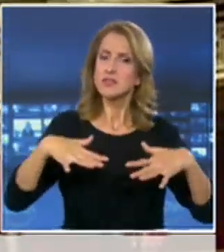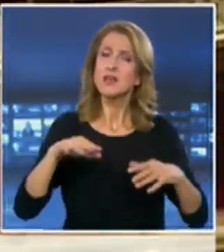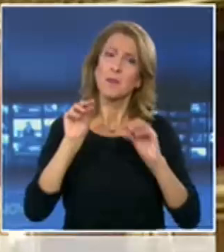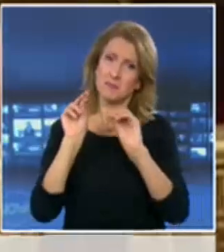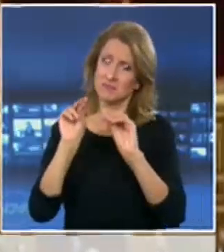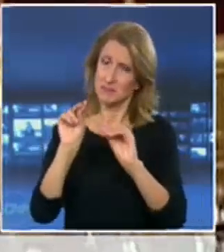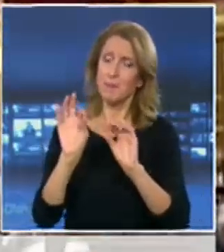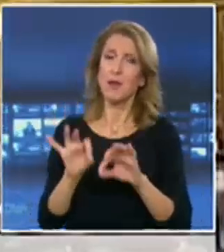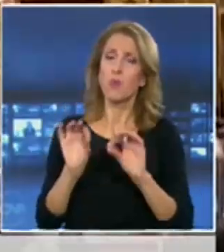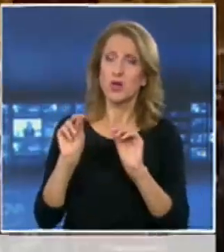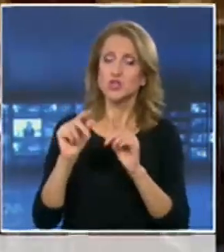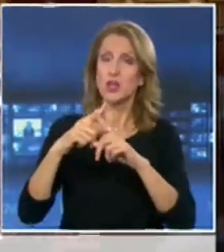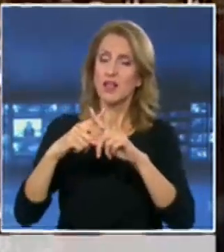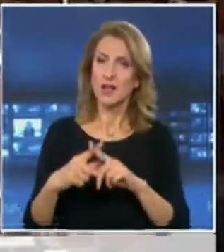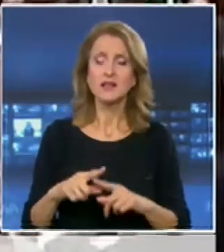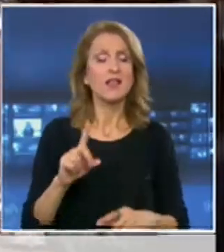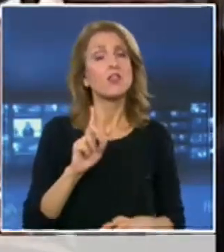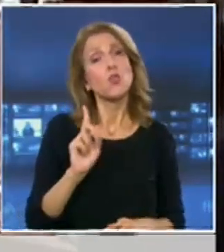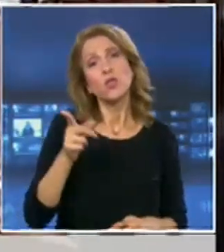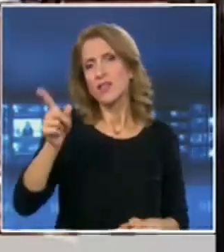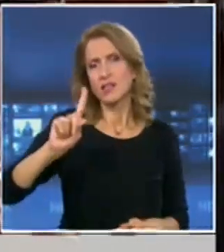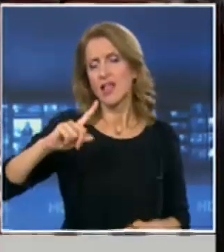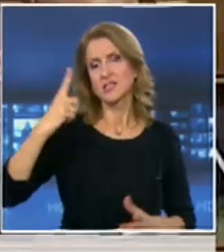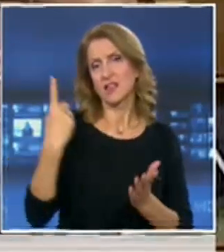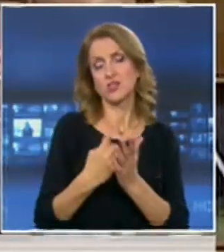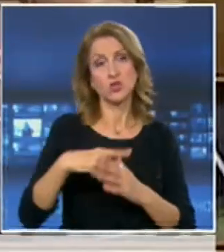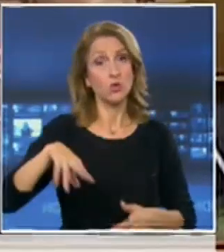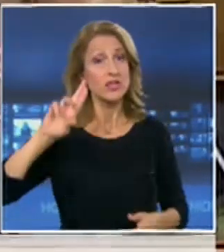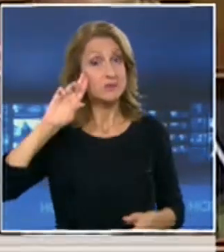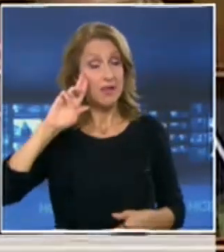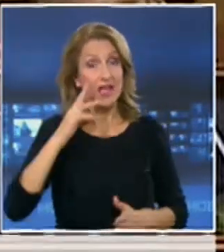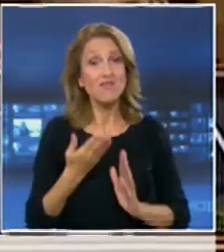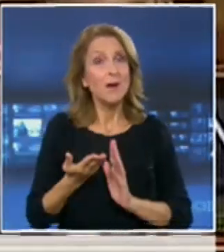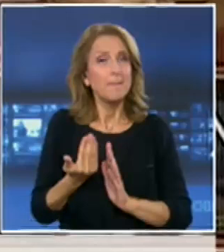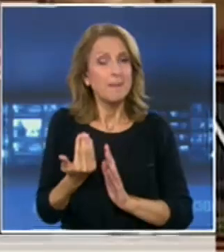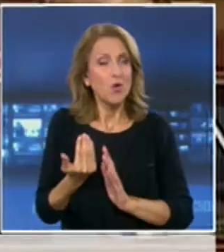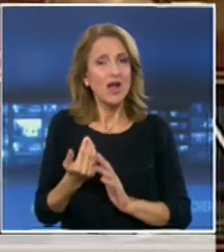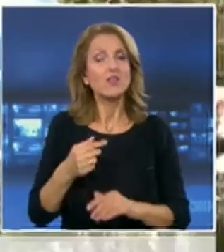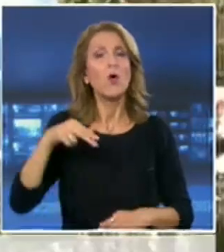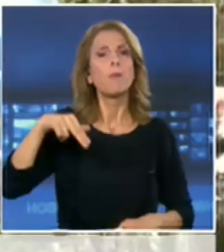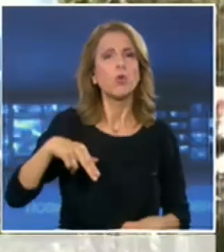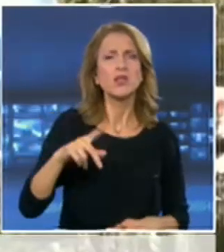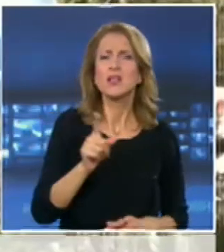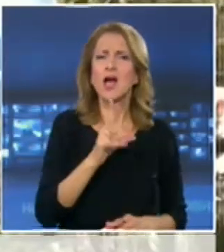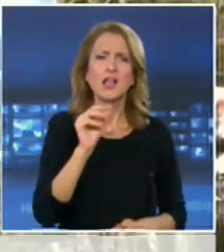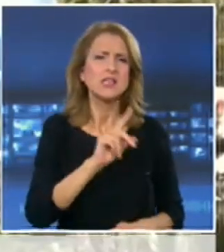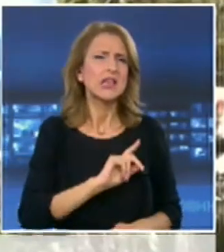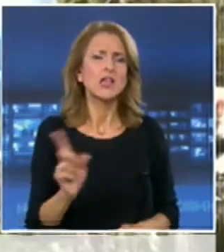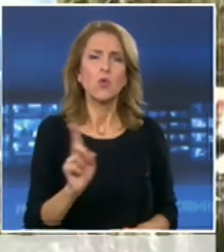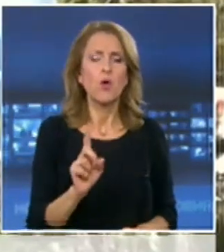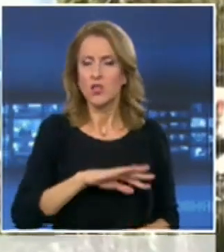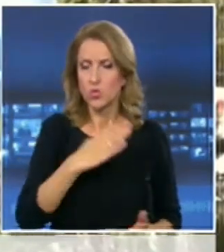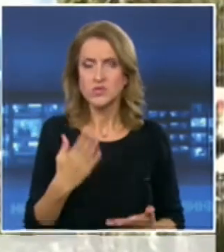и изпълнителната власт не е задължена да ги изпълнява. По-рано Владимир Путин подчерта, че никой досега, дори Армения, не е